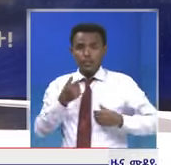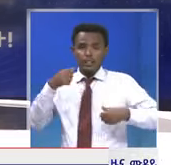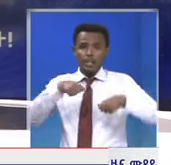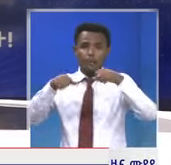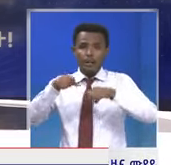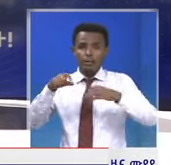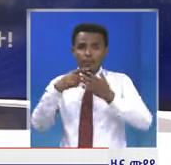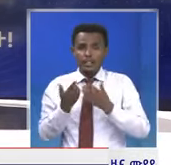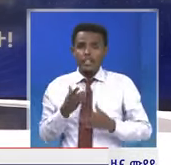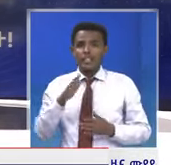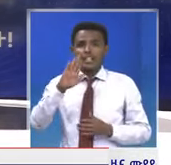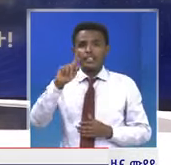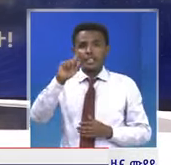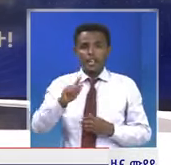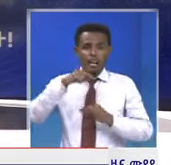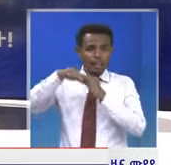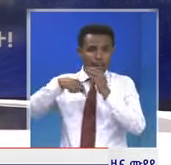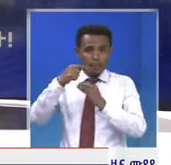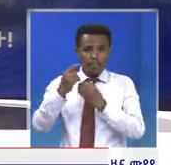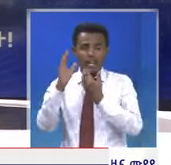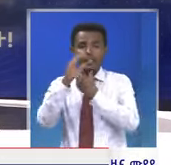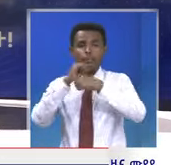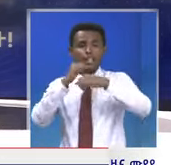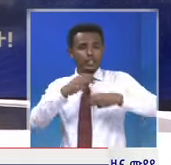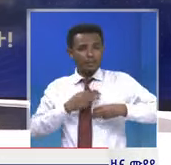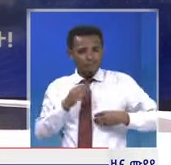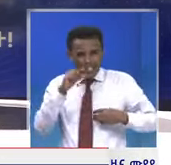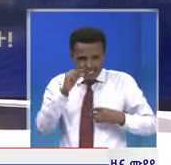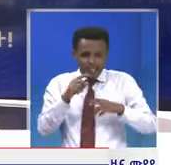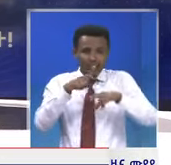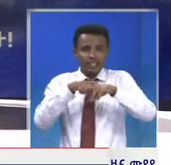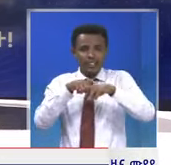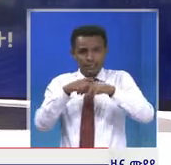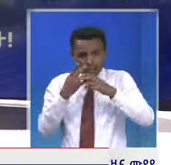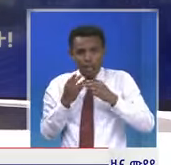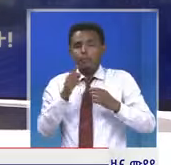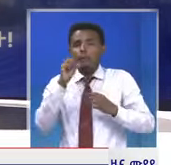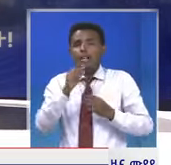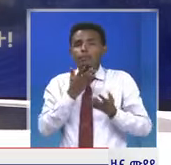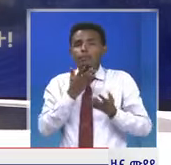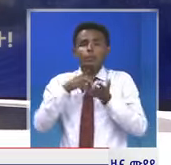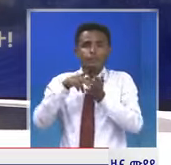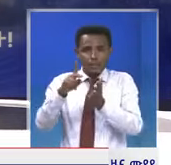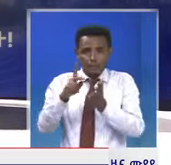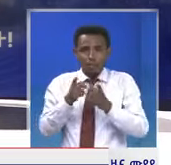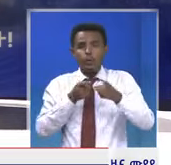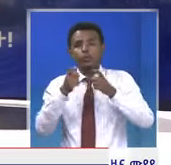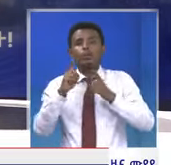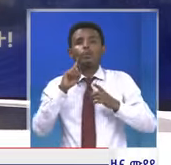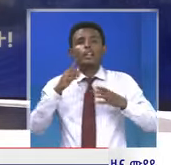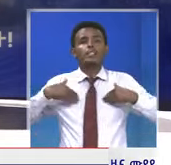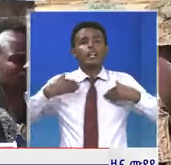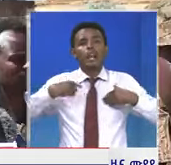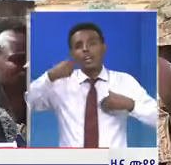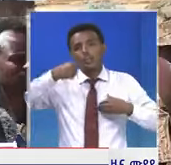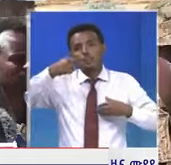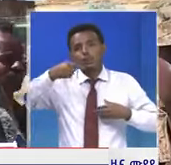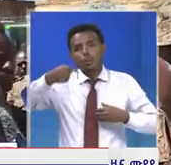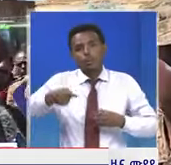አከባቢ የሀገር መከላከያ ሰራዊት ባጭር ጊዜና ባነስተኛ መስዋዕትነት መቆጣጠር በመቻሉ እንኳን ደስ አላችሁ ብለዋል።